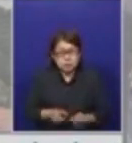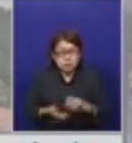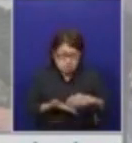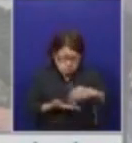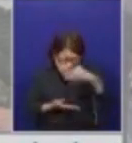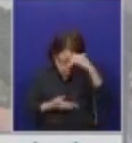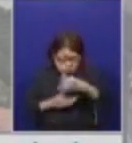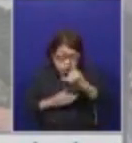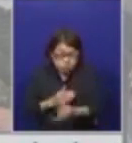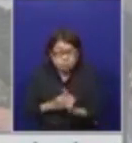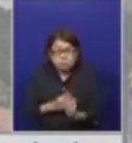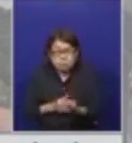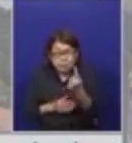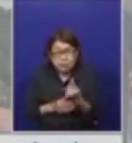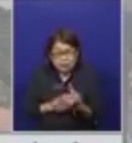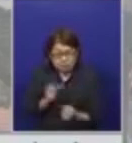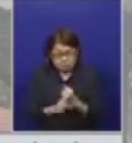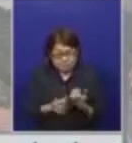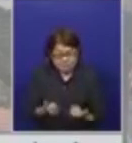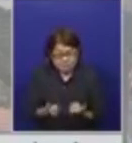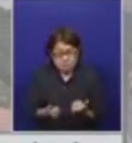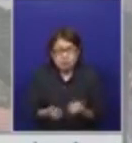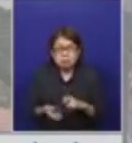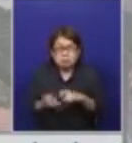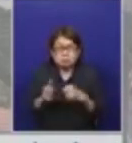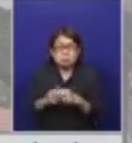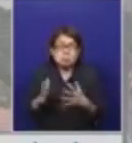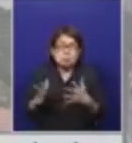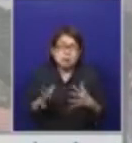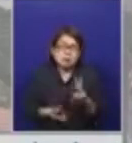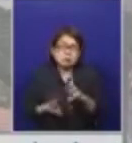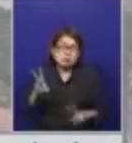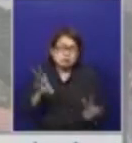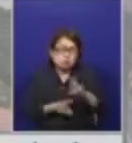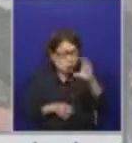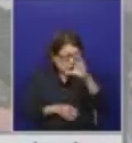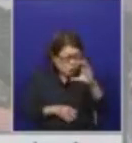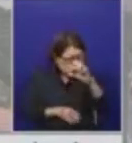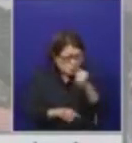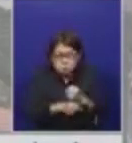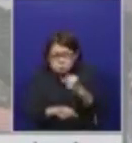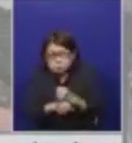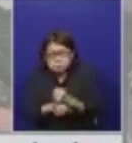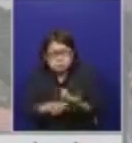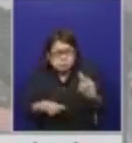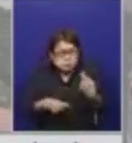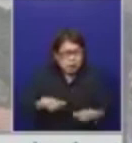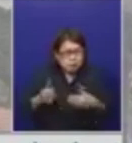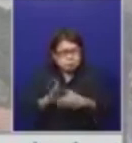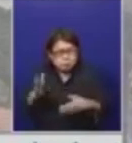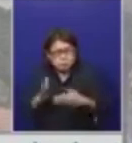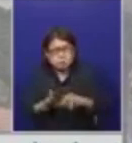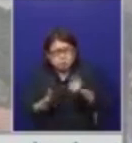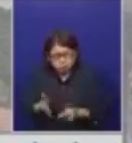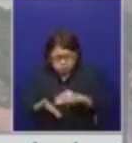ใหม่ในปีนี้ปัญหาเยอะมากนะครับไม่น่าจะหางานได้ง่ายนะครับเราจะต้อง retain นักศึกษาเหล่านี้น